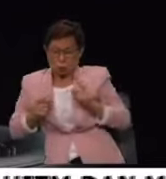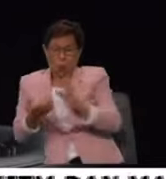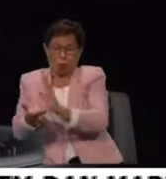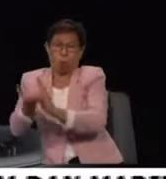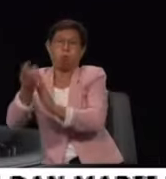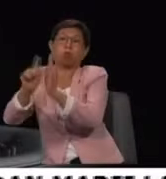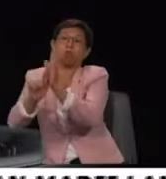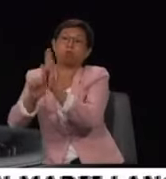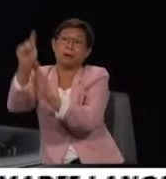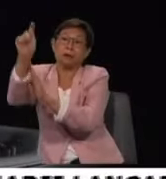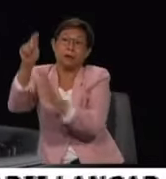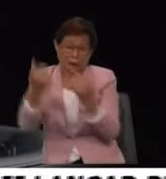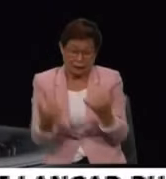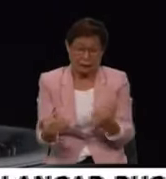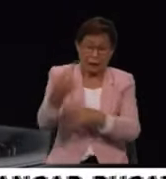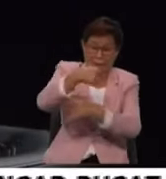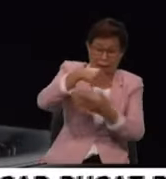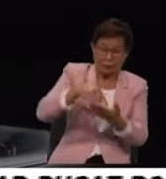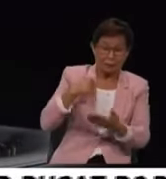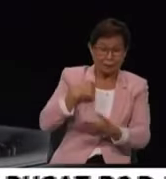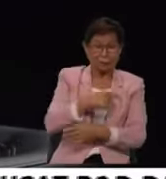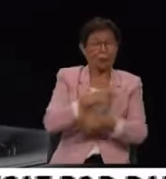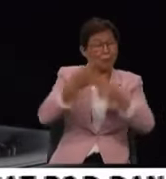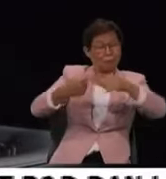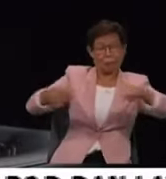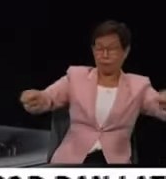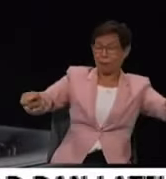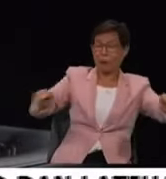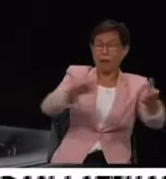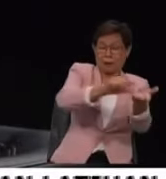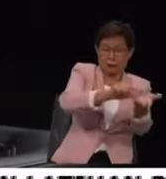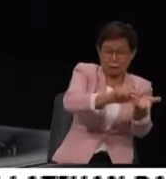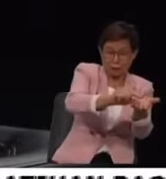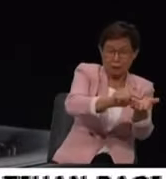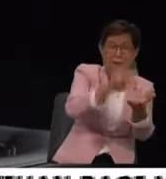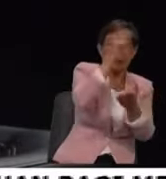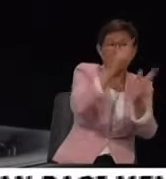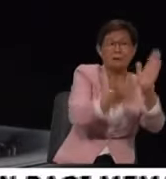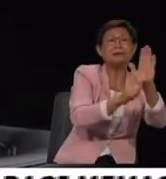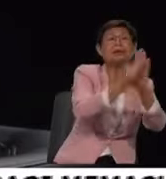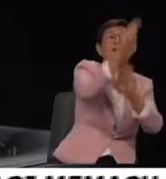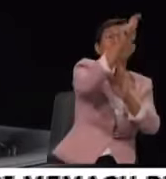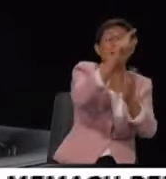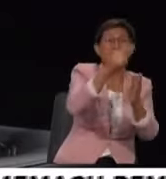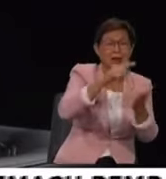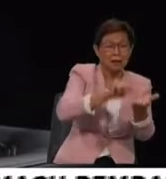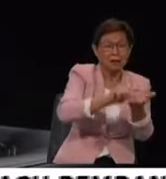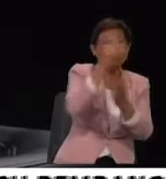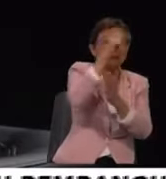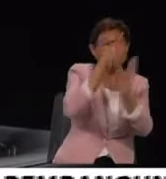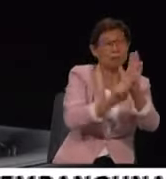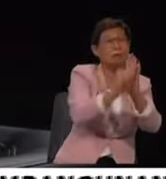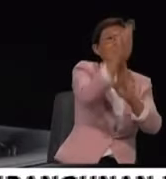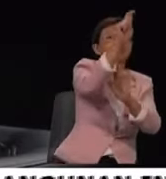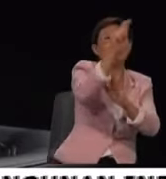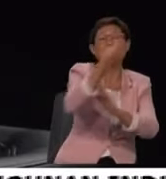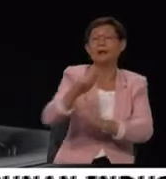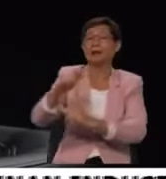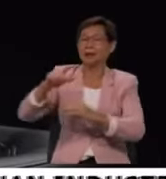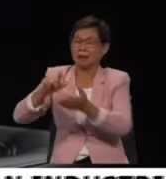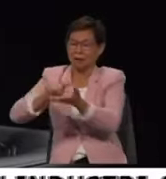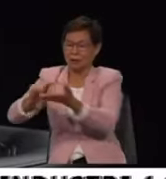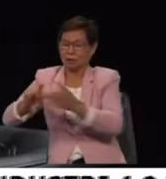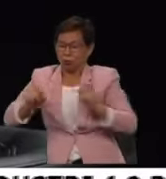kerajaan. Dan hari ini kita lihat keadaan yang jauh berbeza di mana gaji kerajaan lebih tinggi daripada minimum WH kat luar.